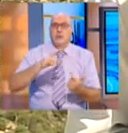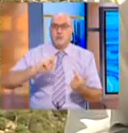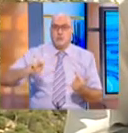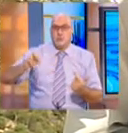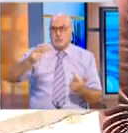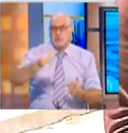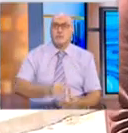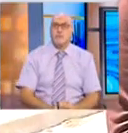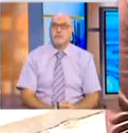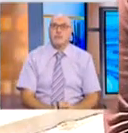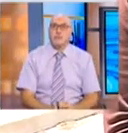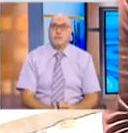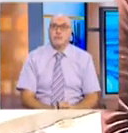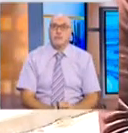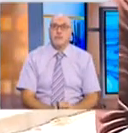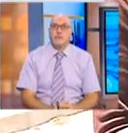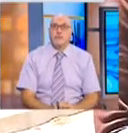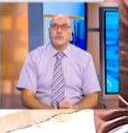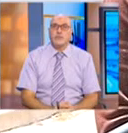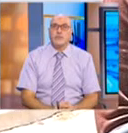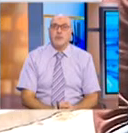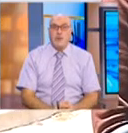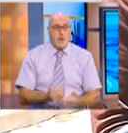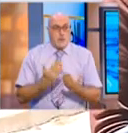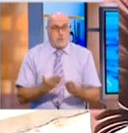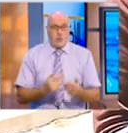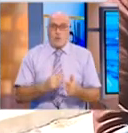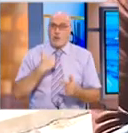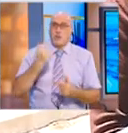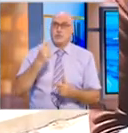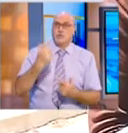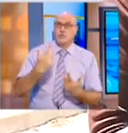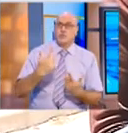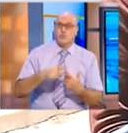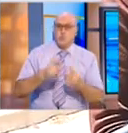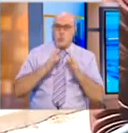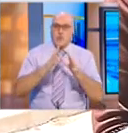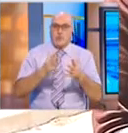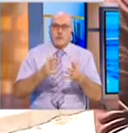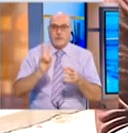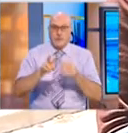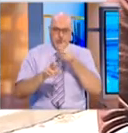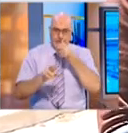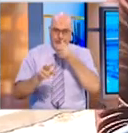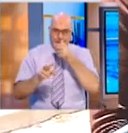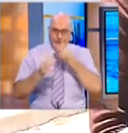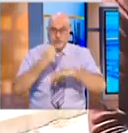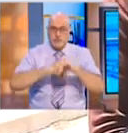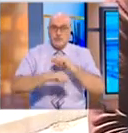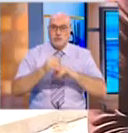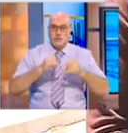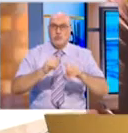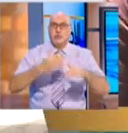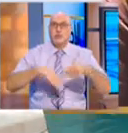الجزائرية للسياحة. المرحلة هذه اللي رانا فيها هي مرحلة المجتمع المدني ومشاركته الفعالة في إنجاح هذه التظاهرة،